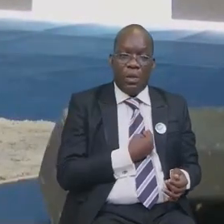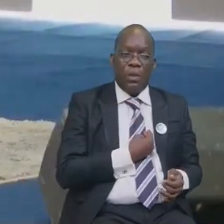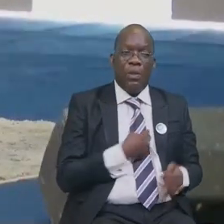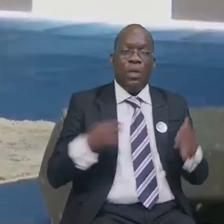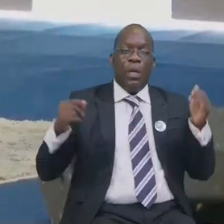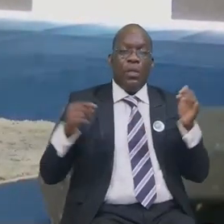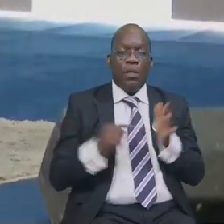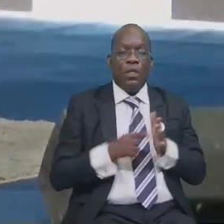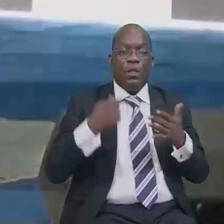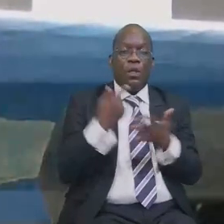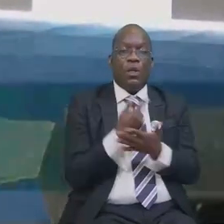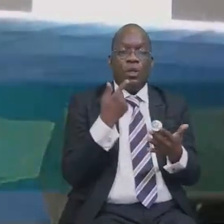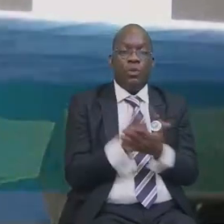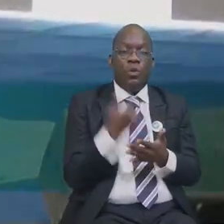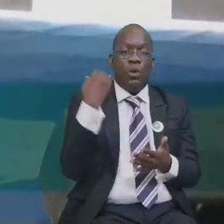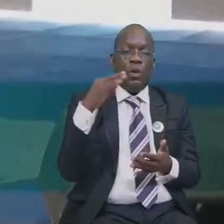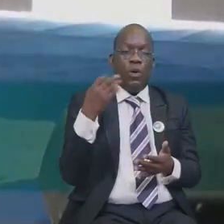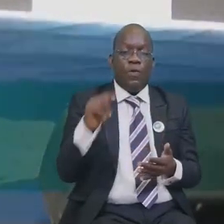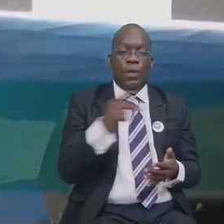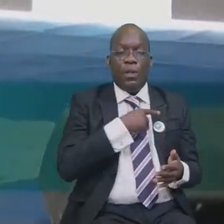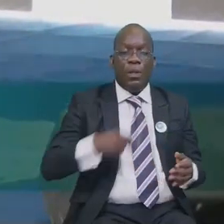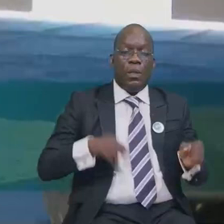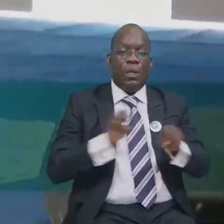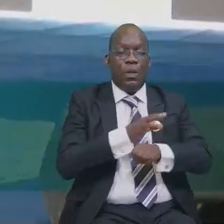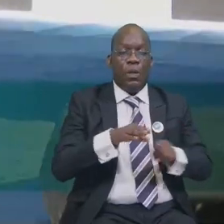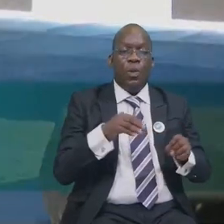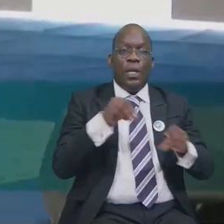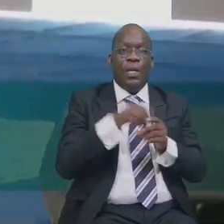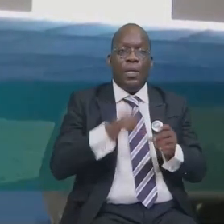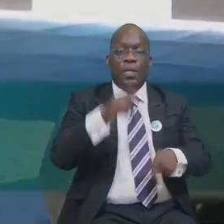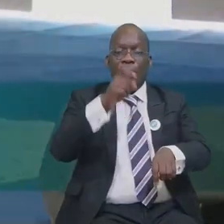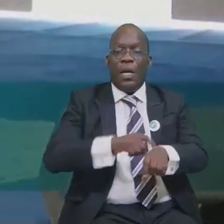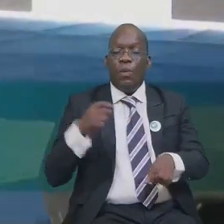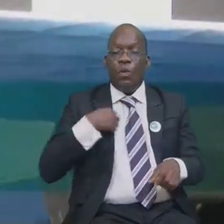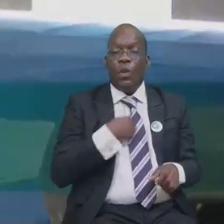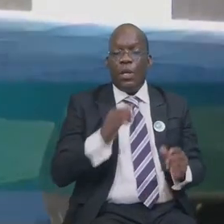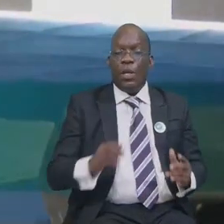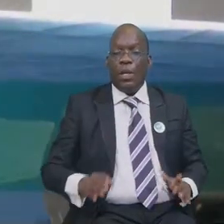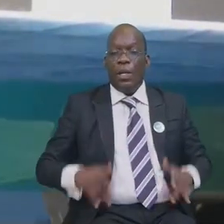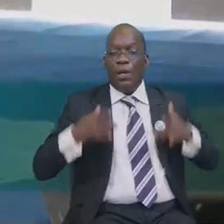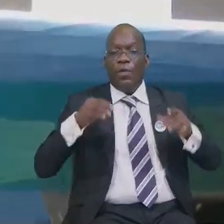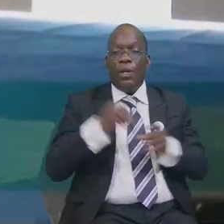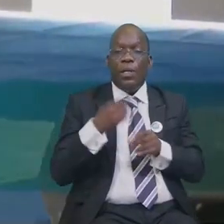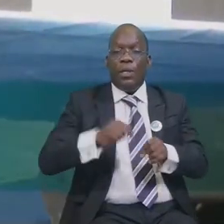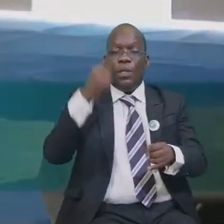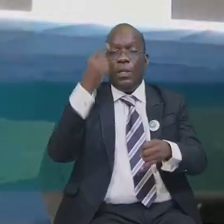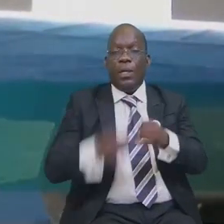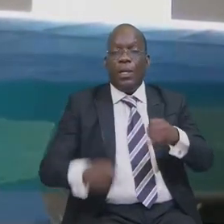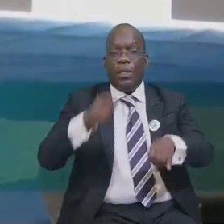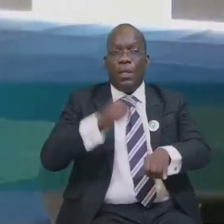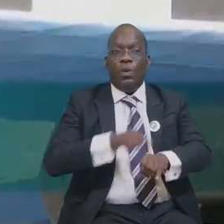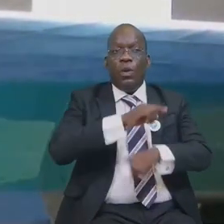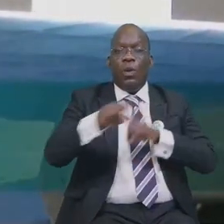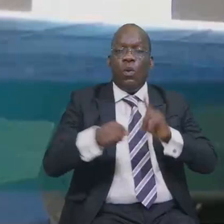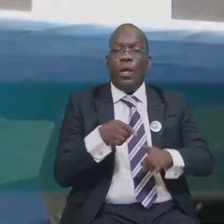nouvelle du royaume, dans les temps dans lesquels nous vivons, dans les temps de la fin, là où il y a ces troubles par-ci